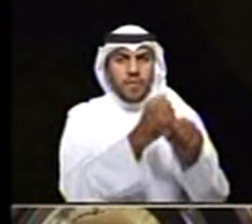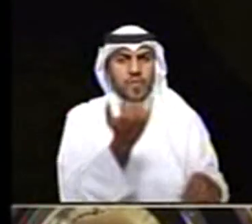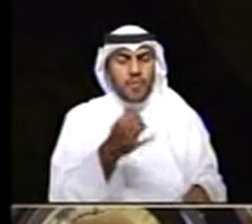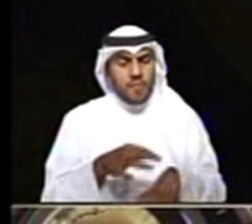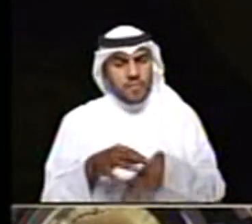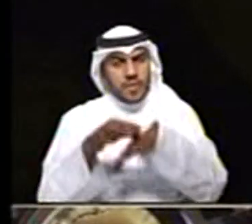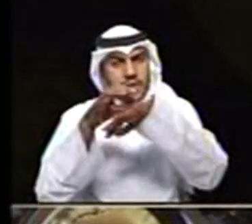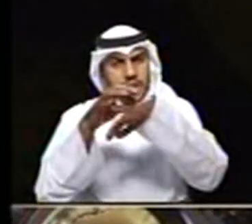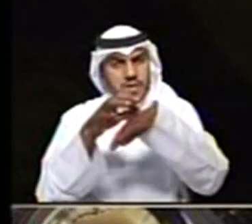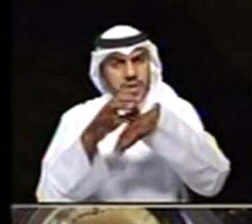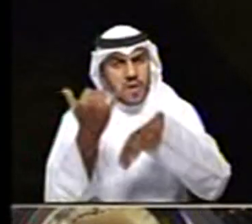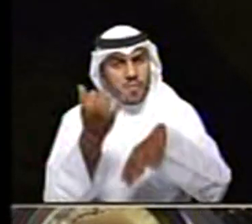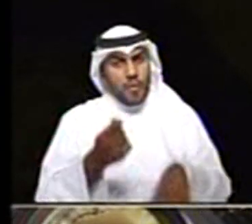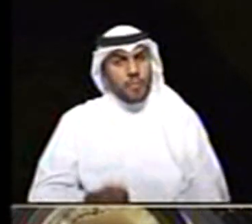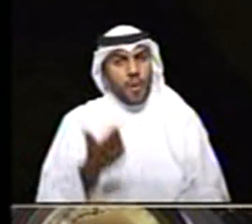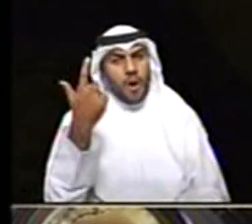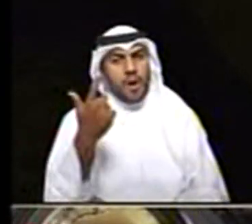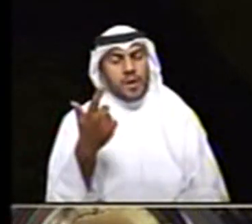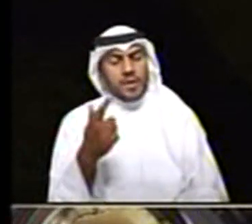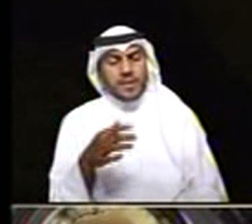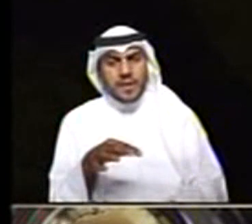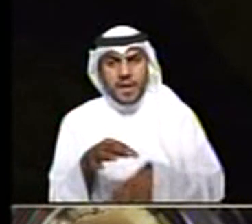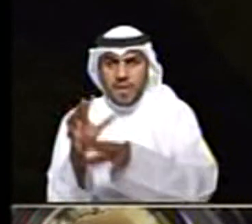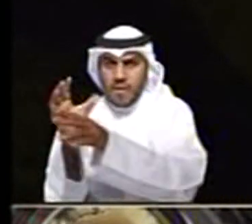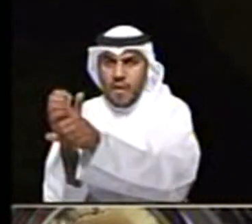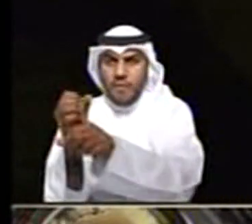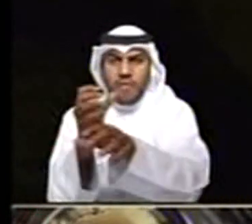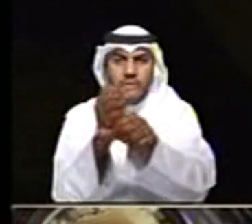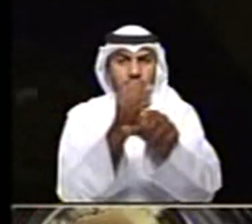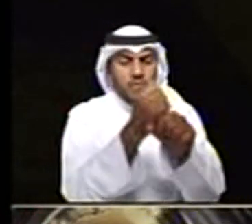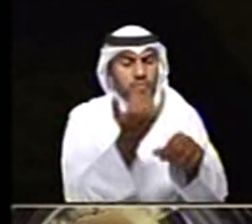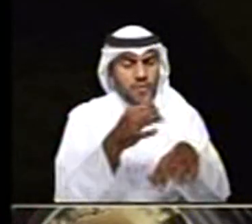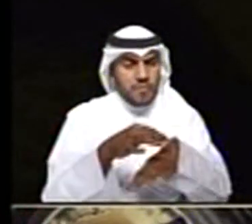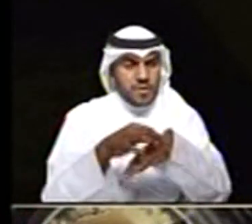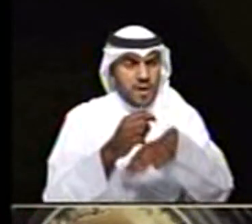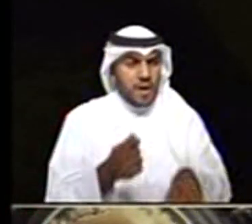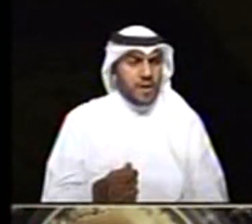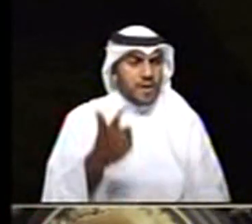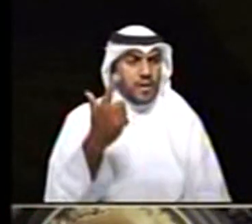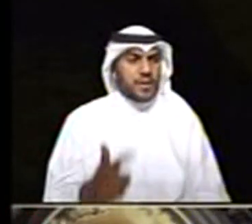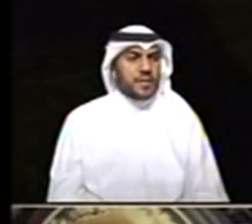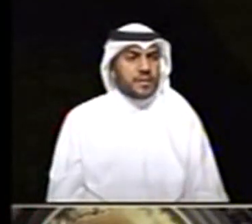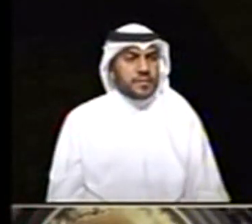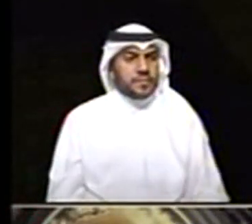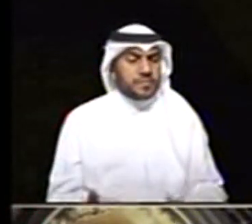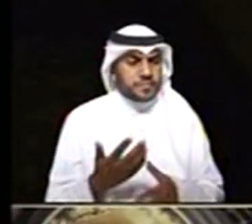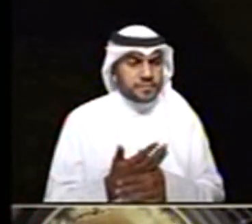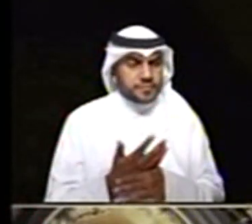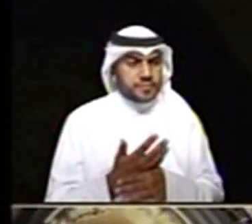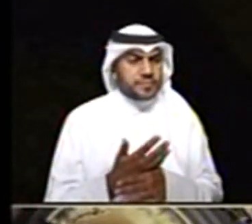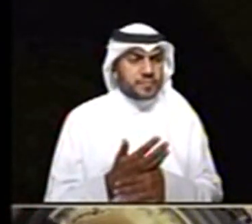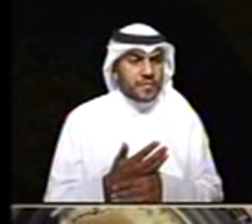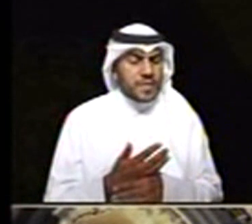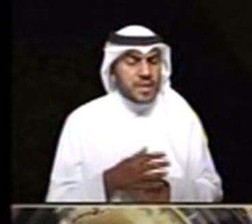أرواح الناس قبل الممتلكات ومن ثم الممتلكات، لأن الأرواح بالنسبة لنا